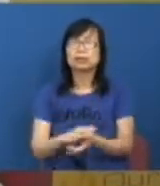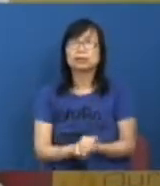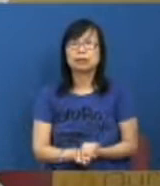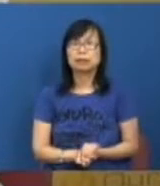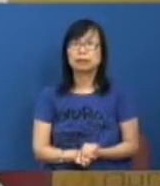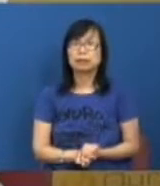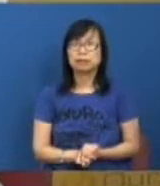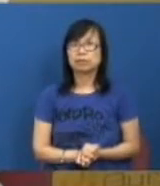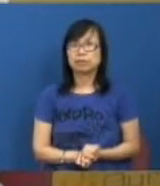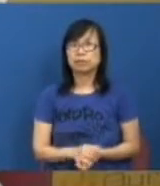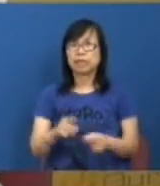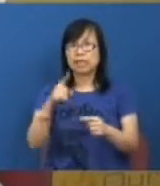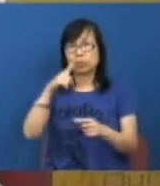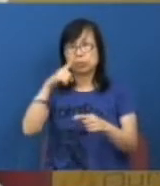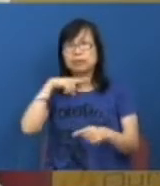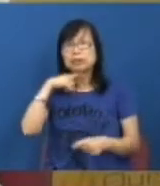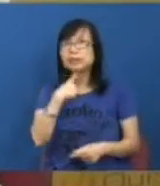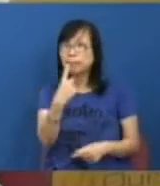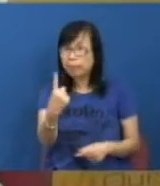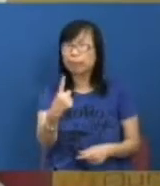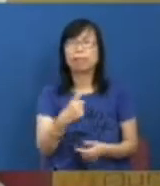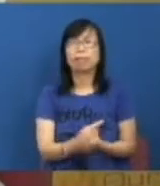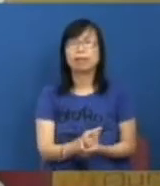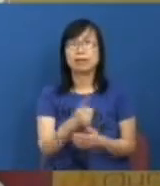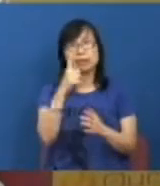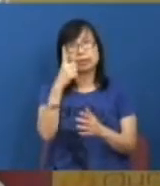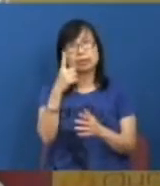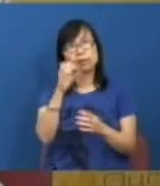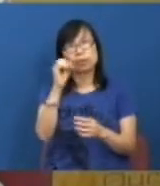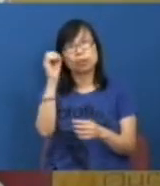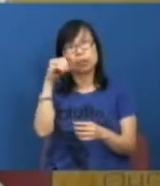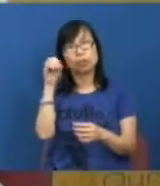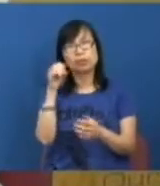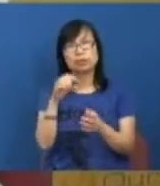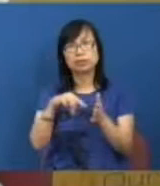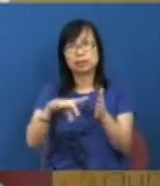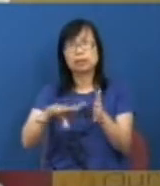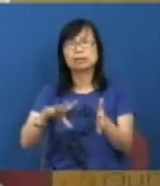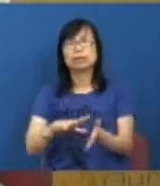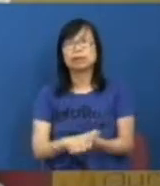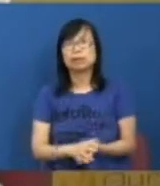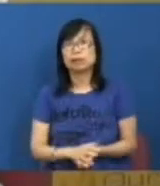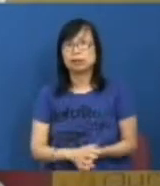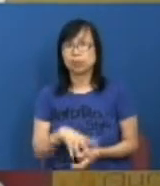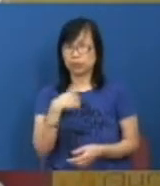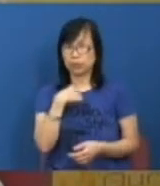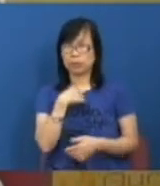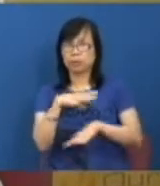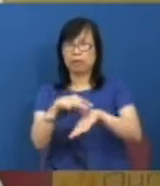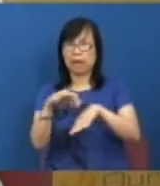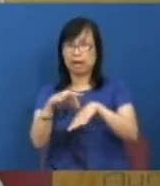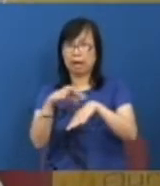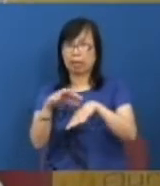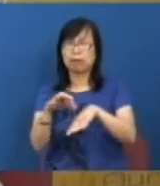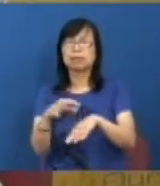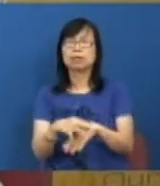電嚇。如果$1電，如果你慳到即係一定個電嘅瓦數咧，其實真係慳到喺個